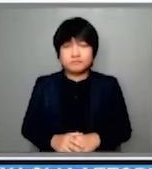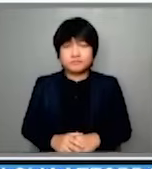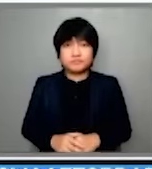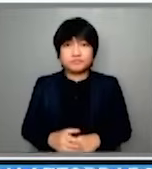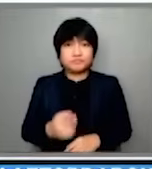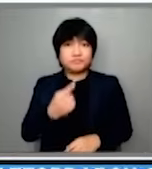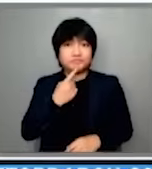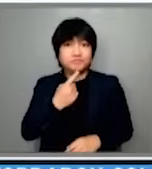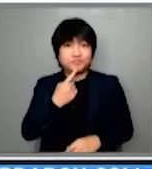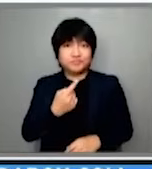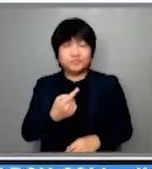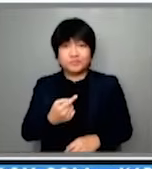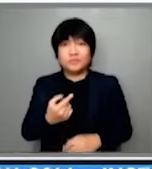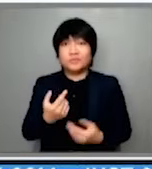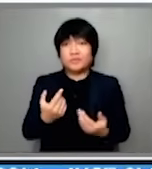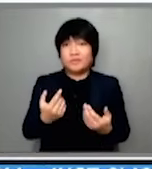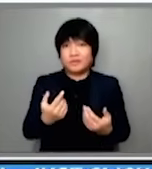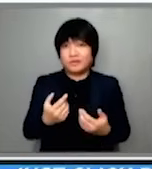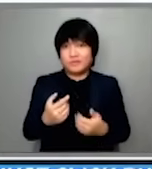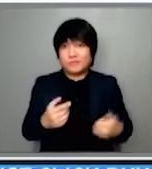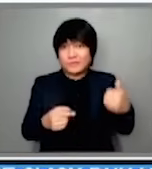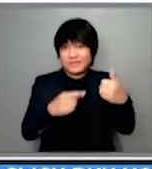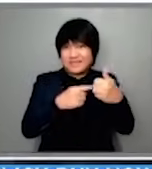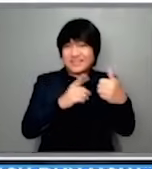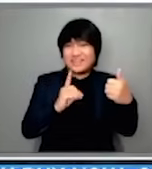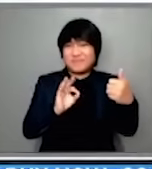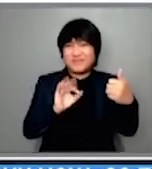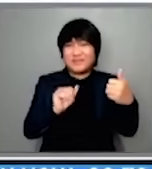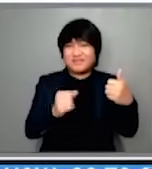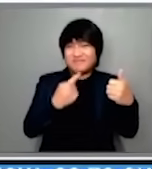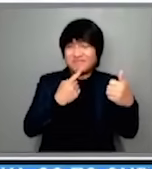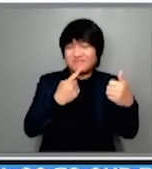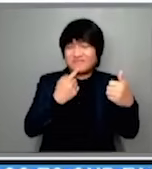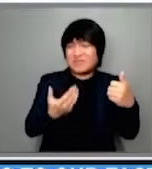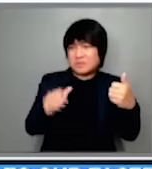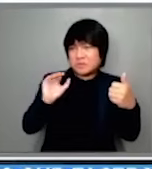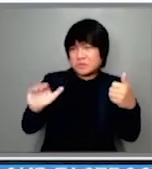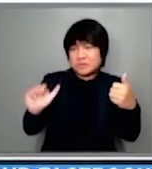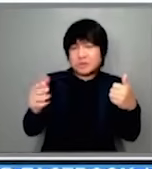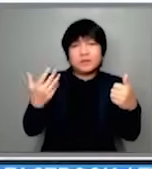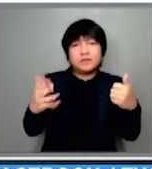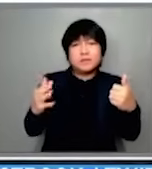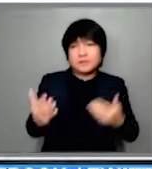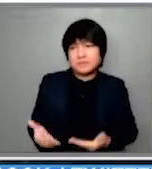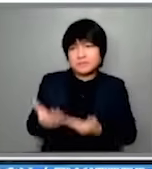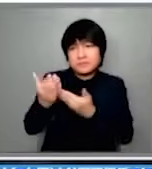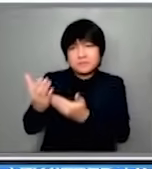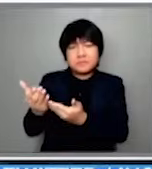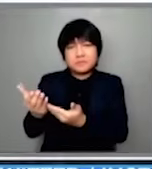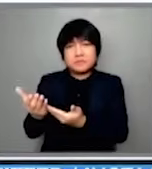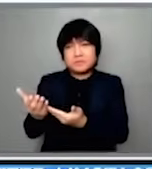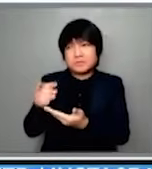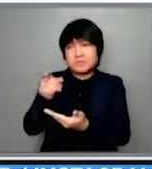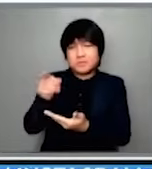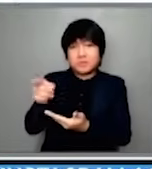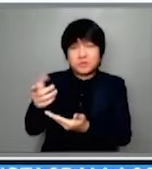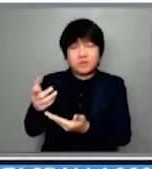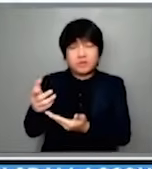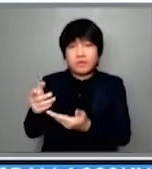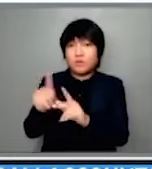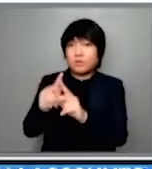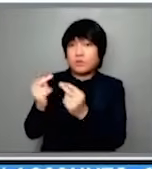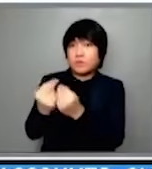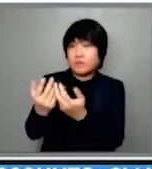pagpapatawag kay Wang. Kahapon, sinabi rin ng DFA na naghahain na ito ng demarche o pagpapahayag ng posisyon kaugnay sa mga